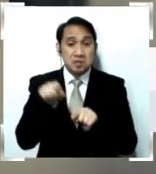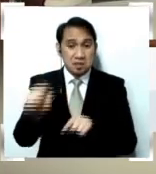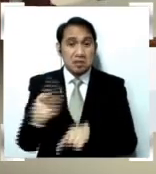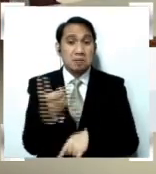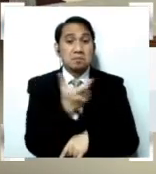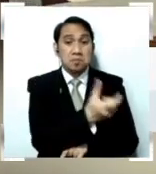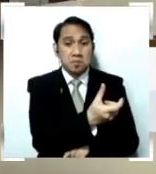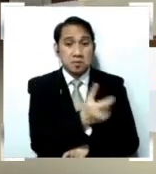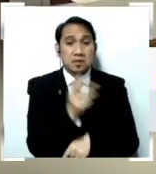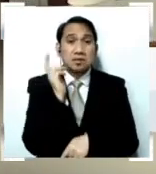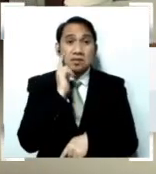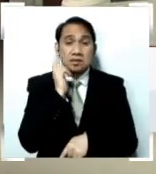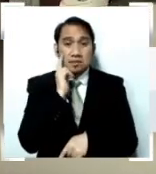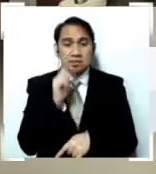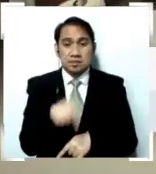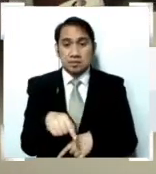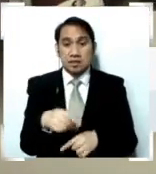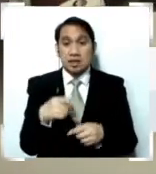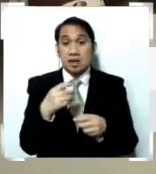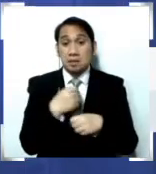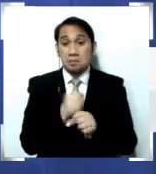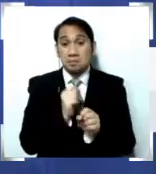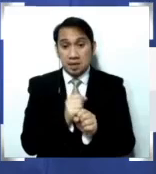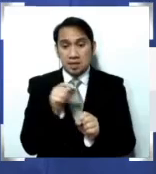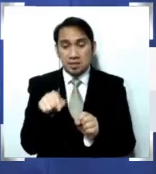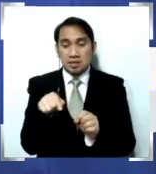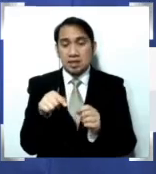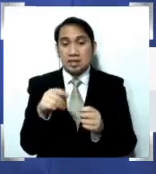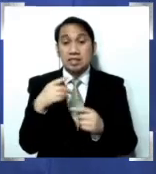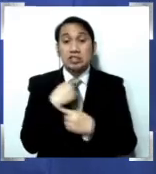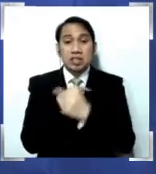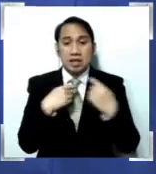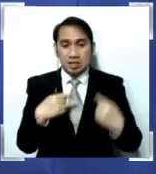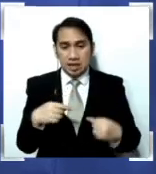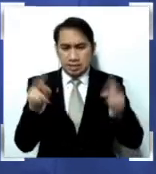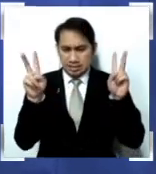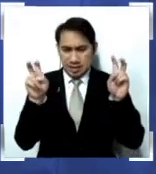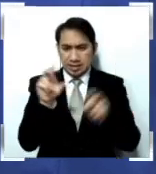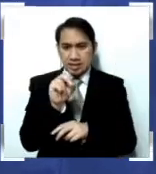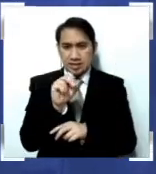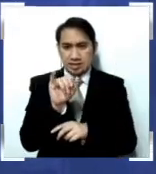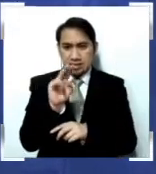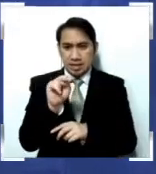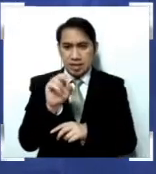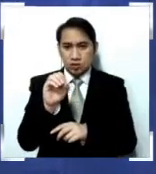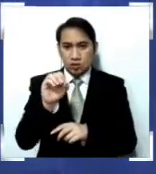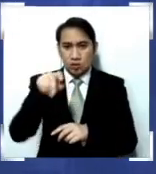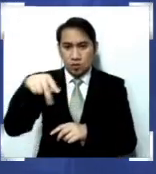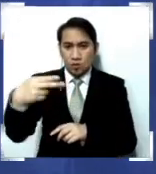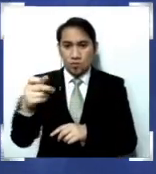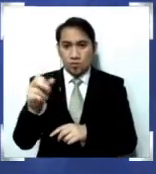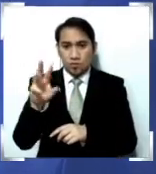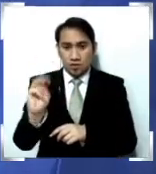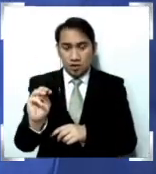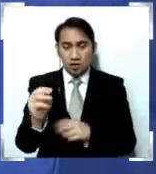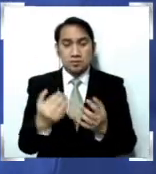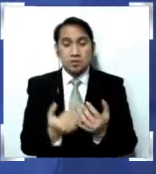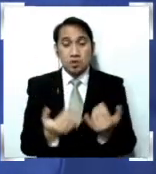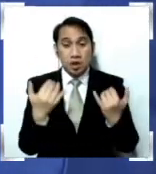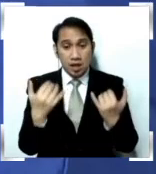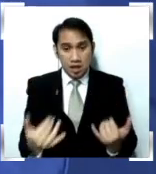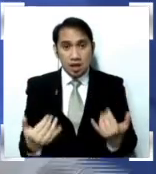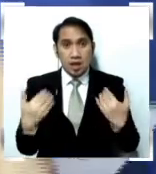China na Sinopharm vaccine ang itinurok sa kanya. Base sa tala ng GMA News Research, ating na brand ng bakuna ang ma-emergency